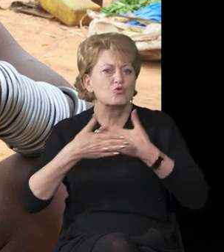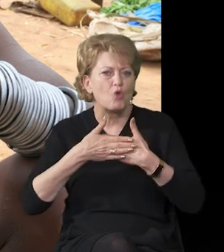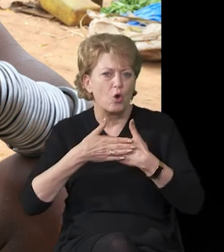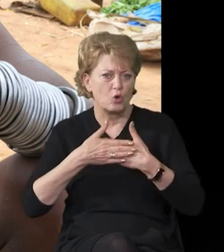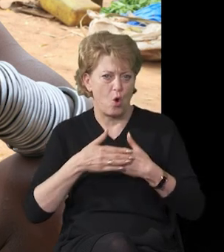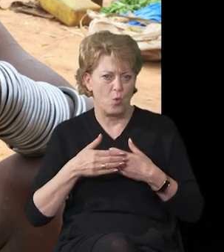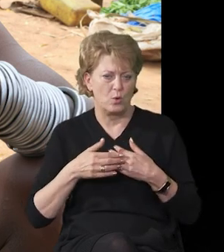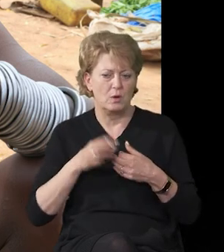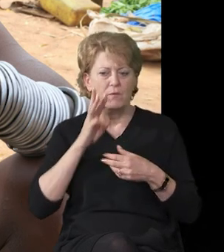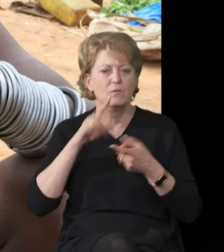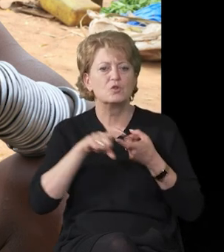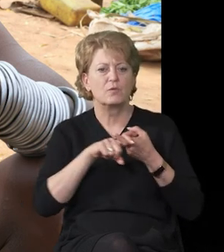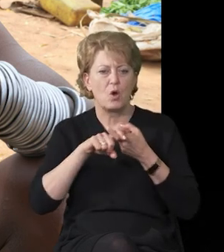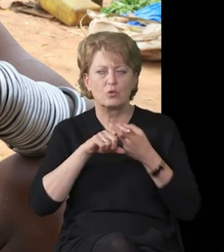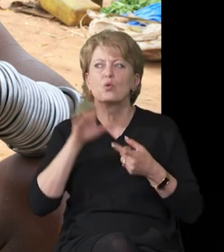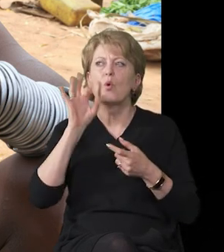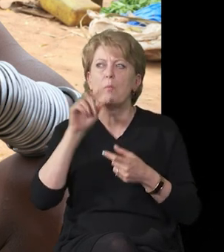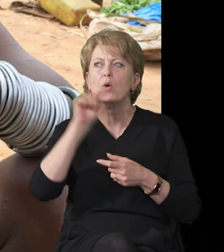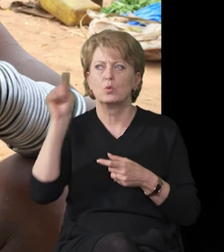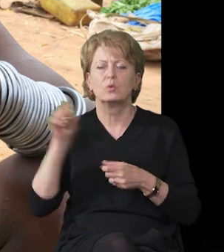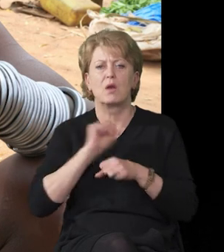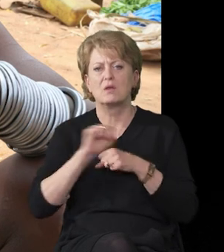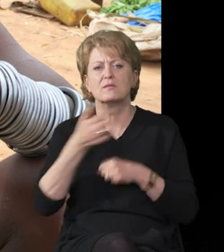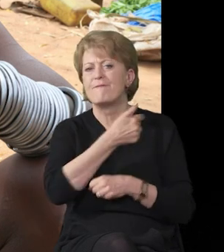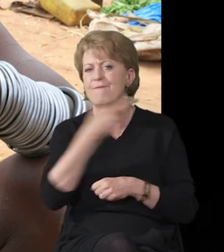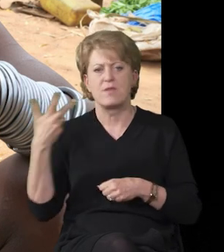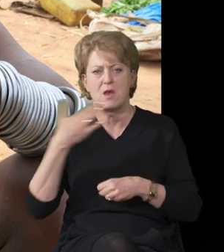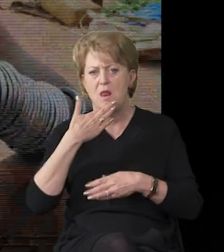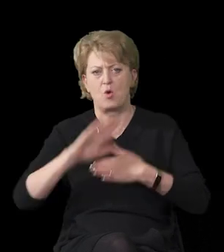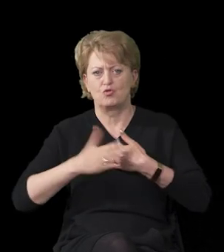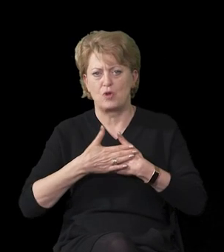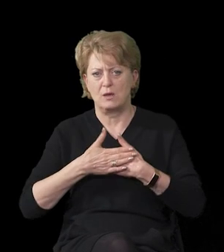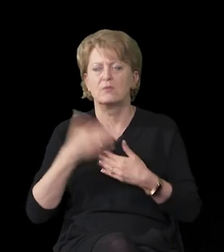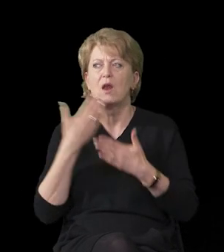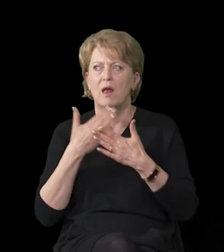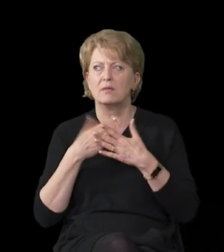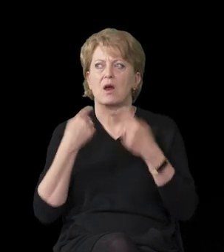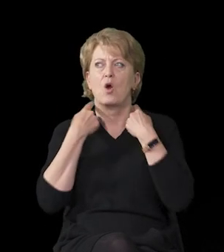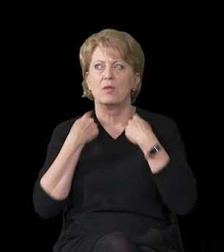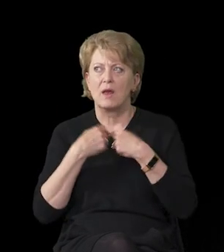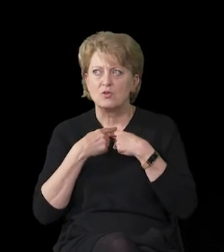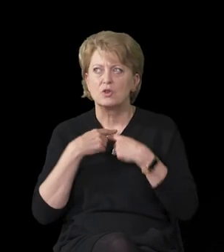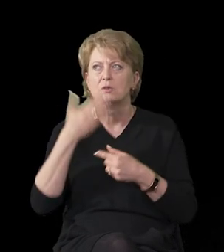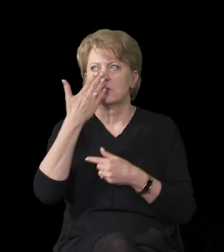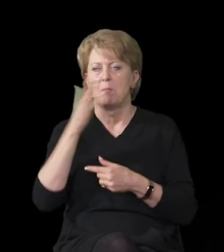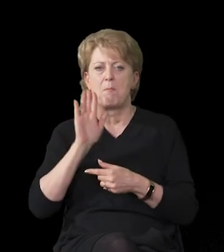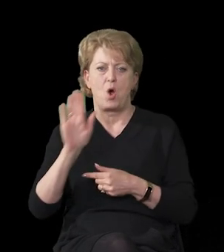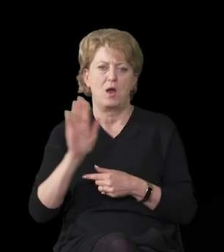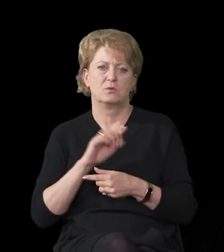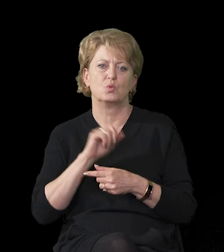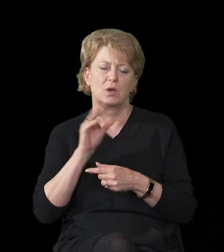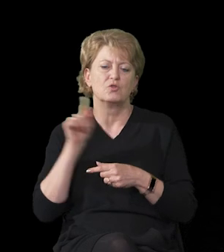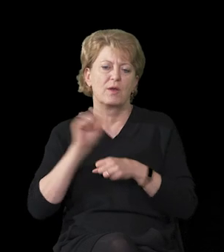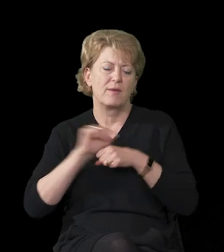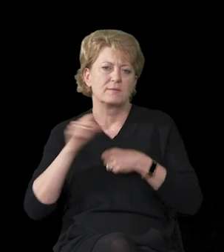związku. Ponieważ w większości tych plemion jest wielożeństwo, dlatego ta forma naszyjnika to wskazuje. Inną formą może